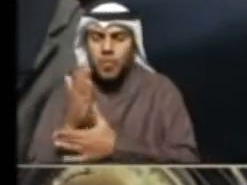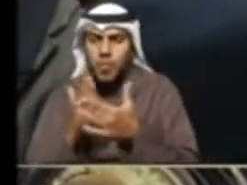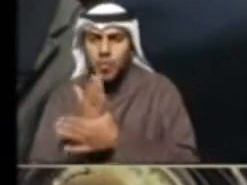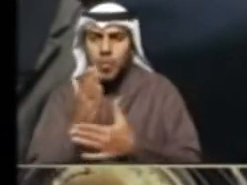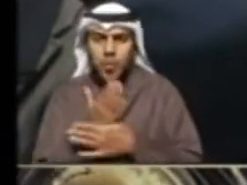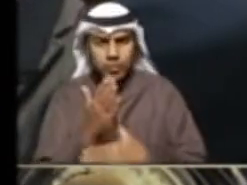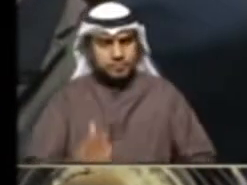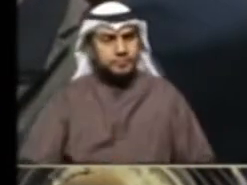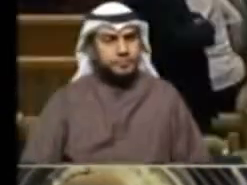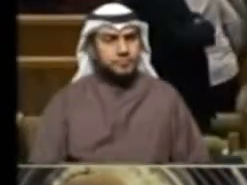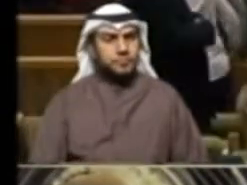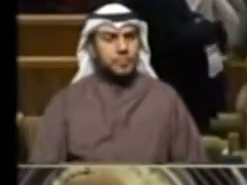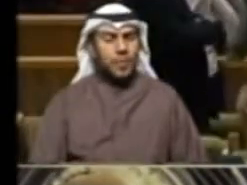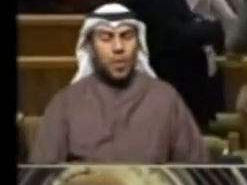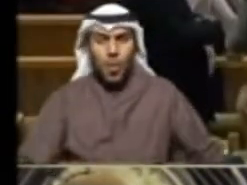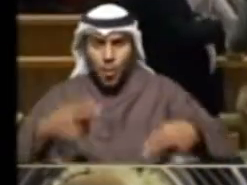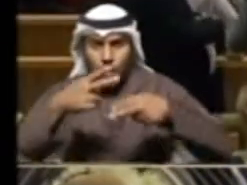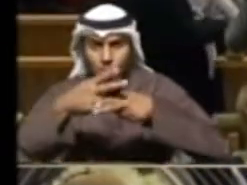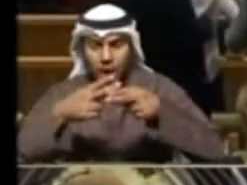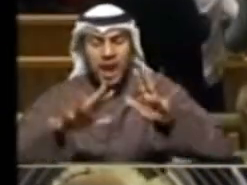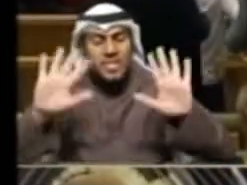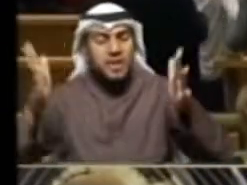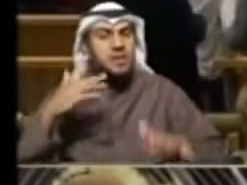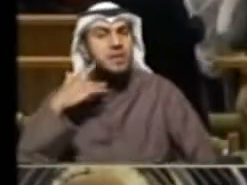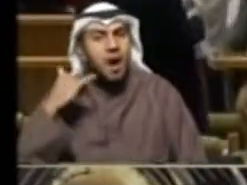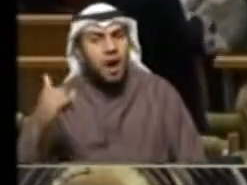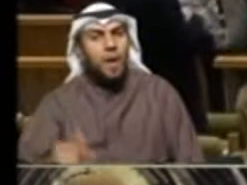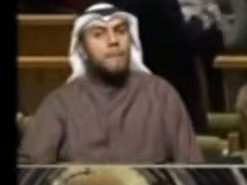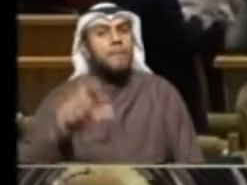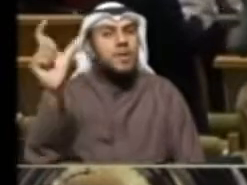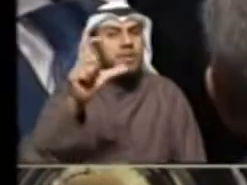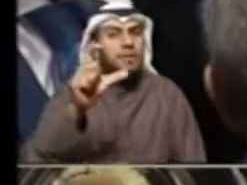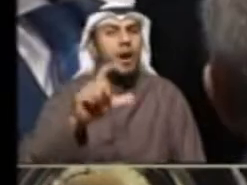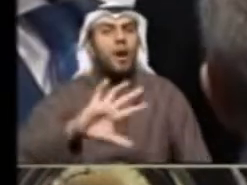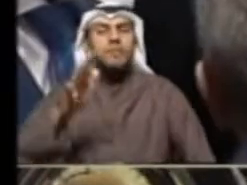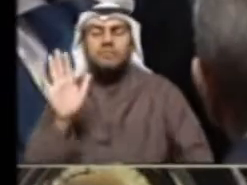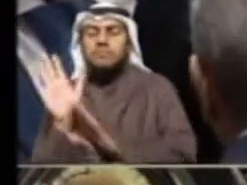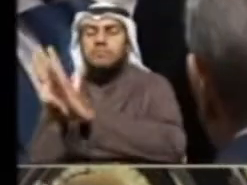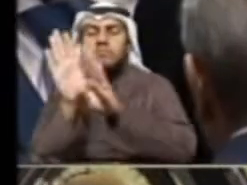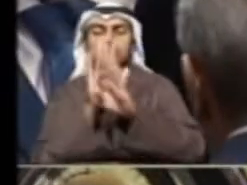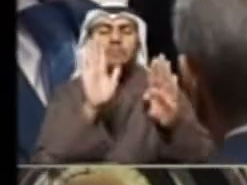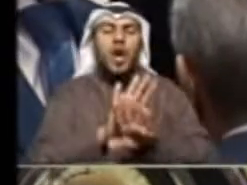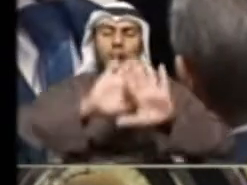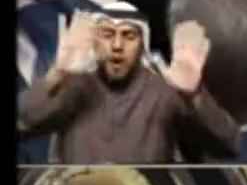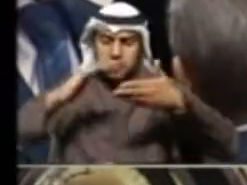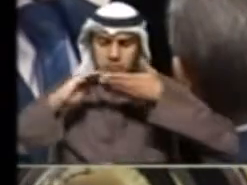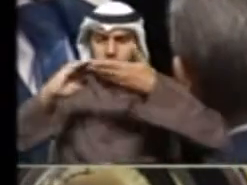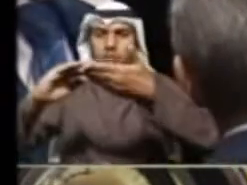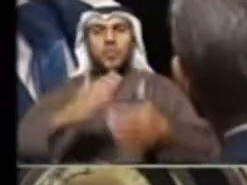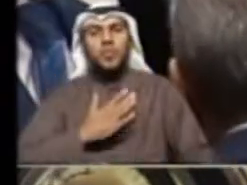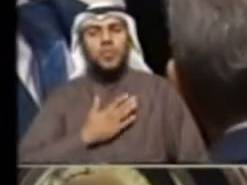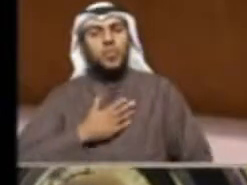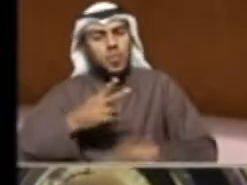وستدعم دولة الكويت كافة القضايا العربية والإسلامية وكذلك القضايا الإنسانية ومتابعة